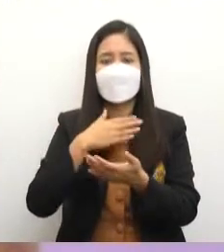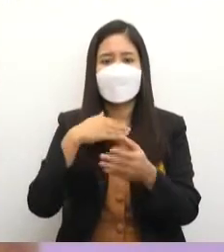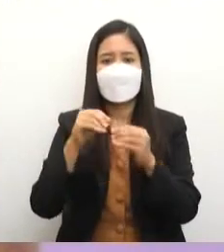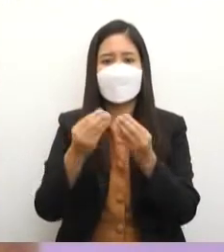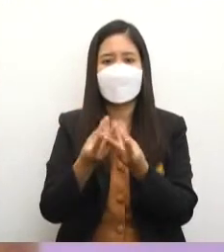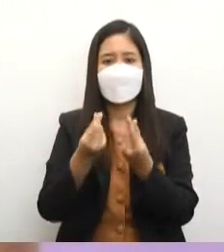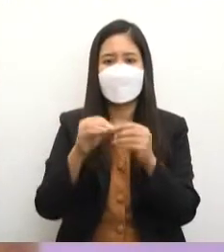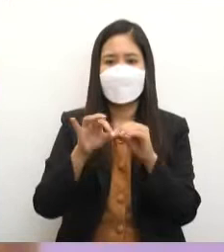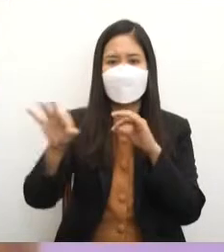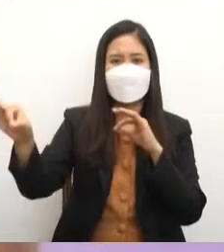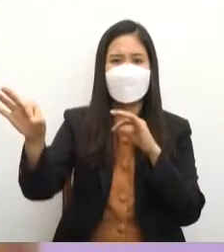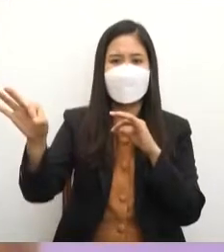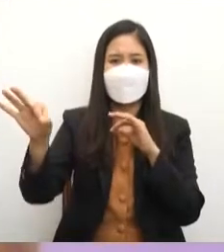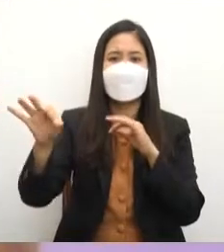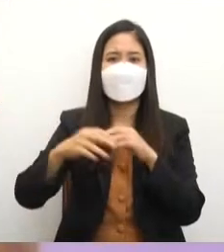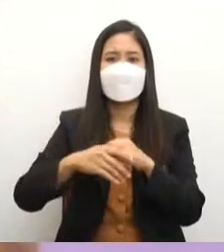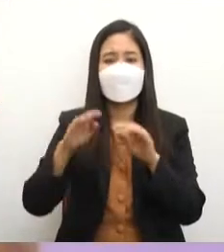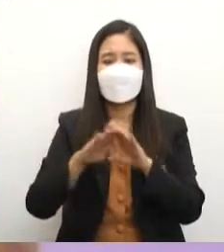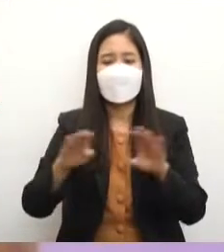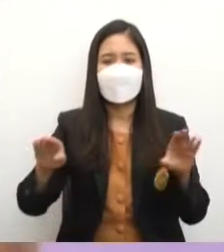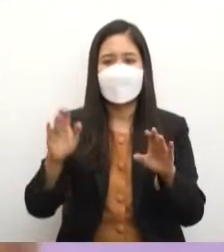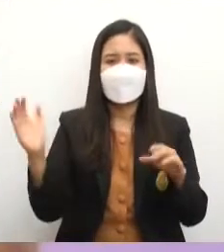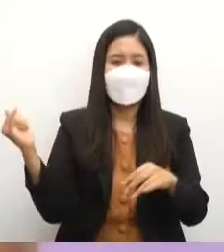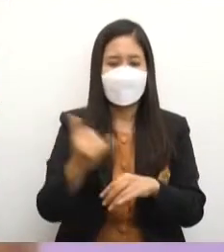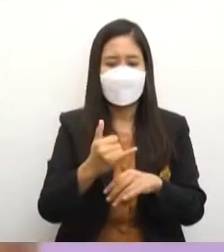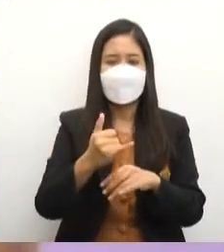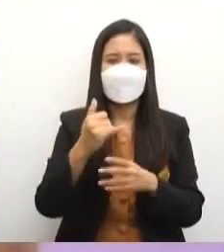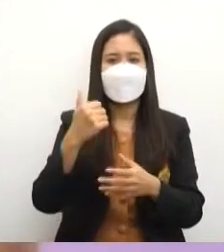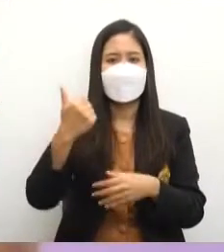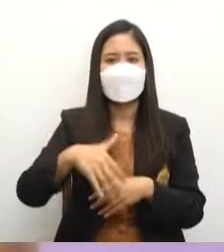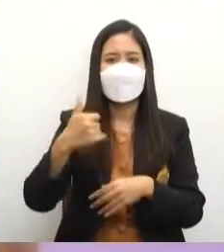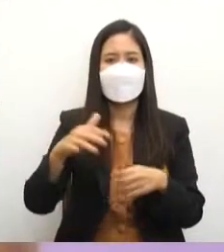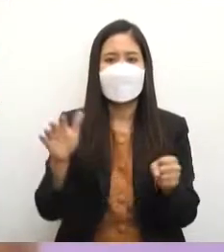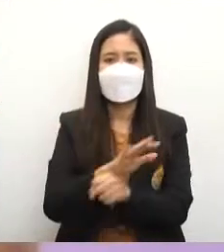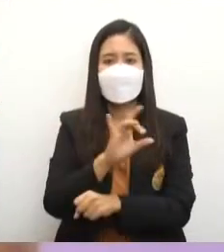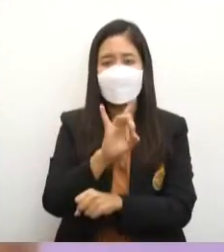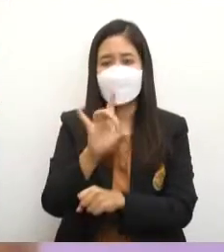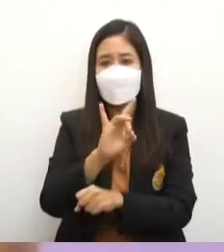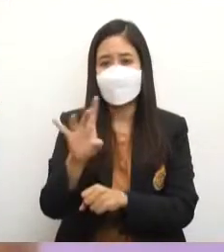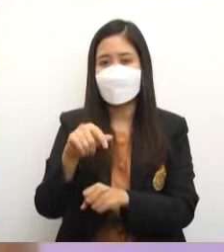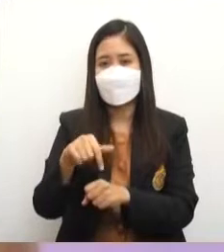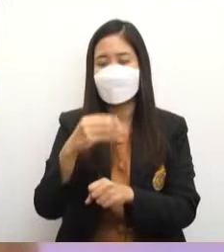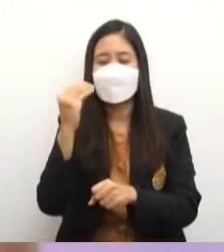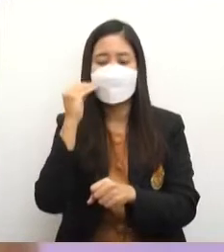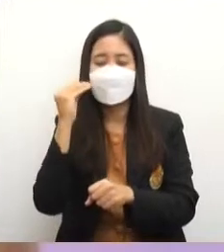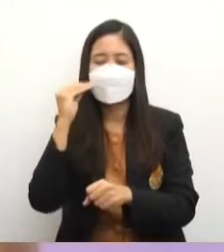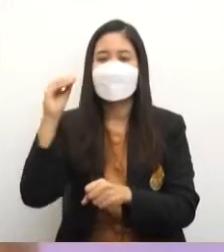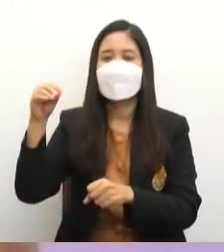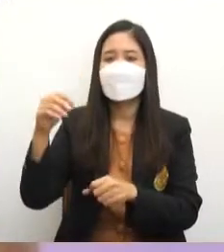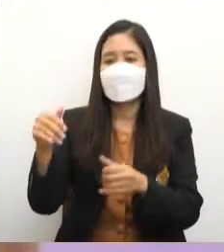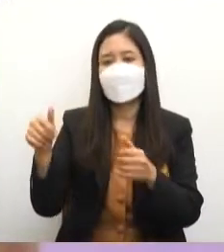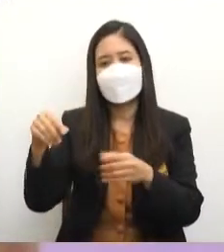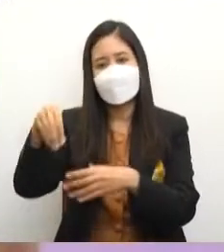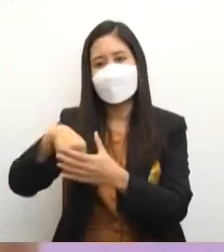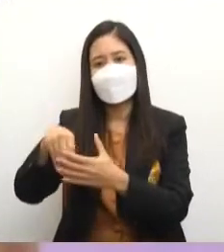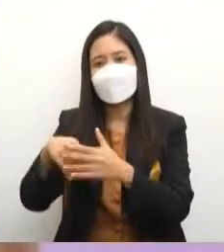ำให้เด็กไม่สามารถมาเรียนออนไซต์ที่โรงเรียนได้เป็น 100% แล้วก็เด็กก็อยู่ที่บ้านแล้วหลังจากนั้น